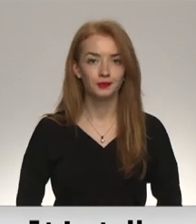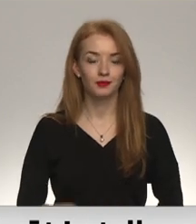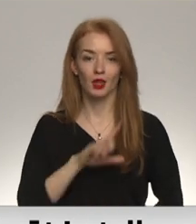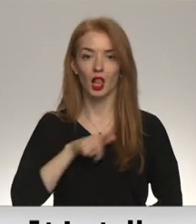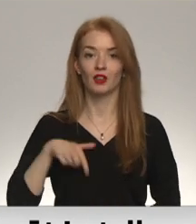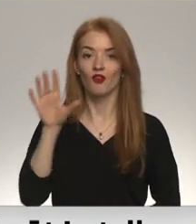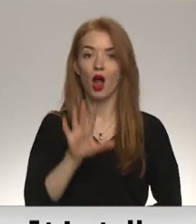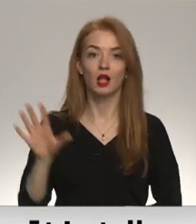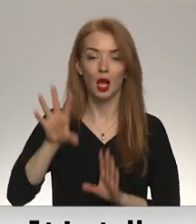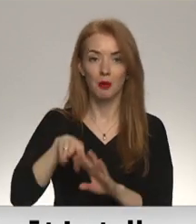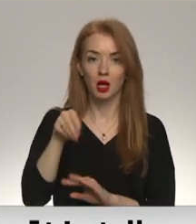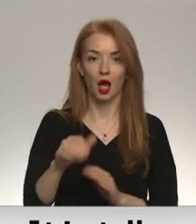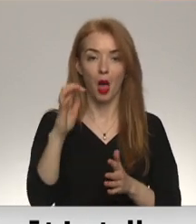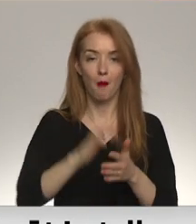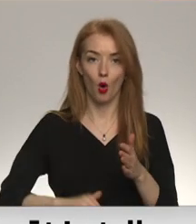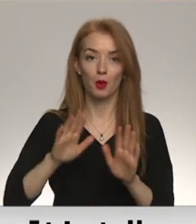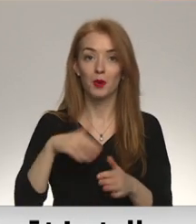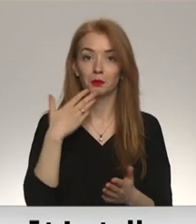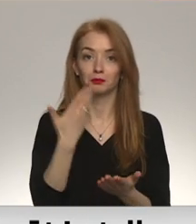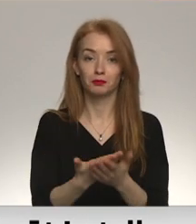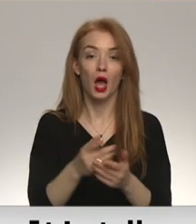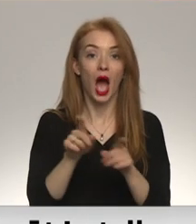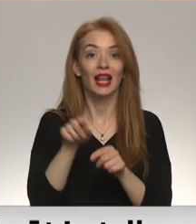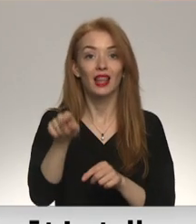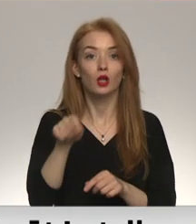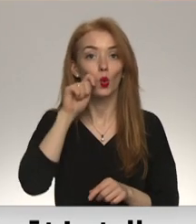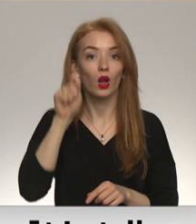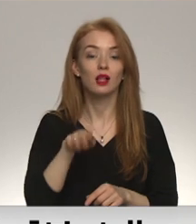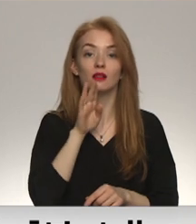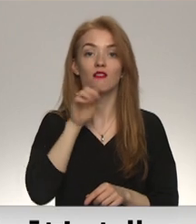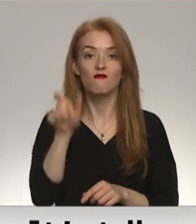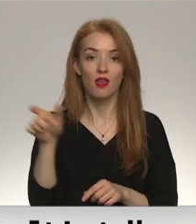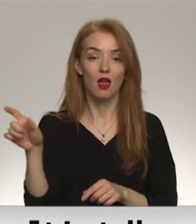Latvijas valsts apmaksātam abortam varēs pieteikties arī tās Ukrainas bēglis, kas